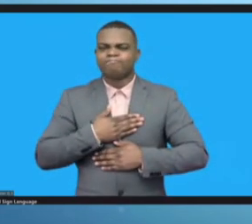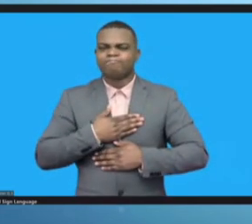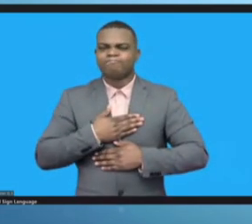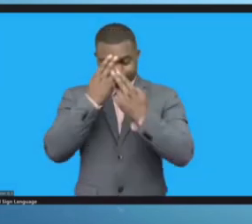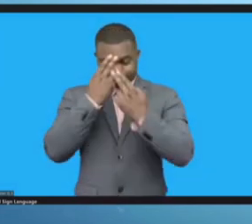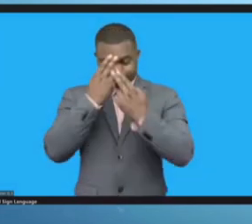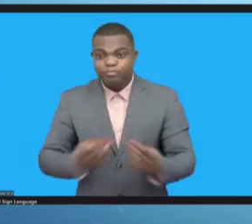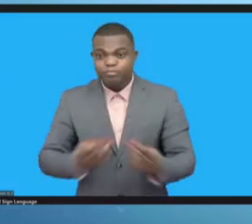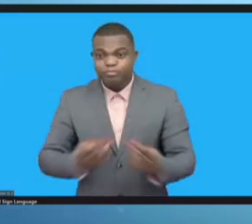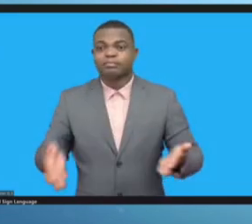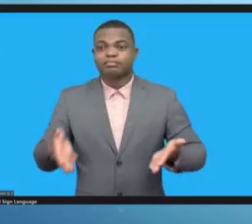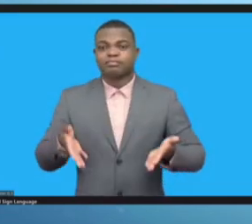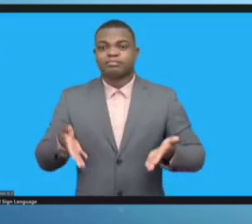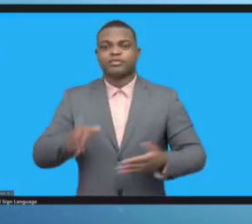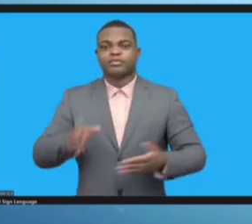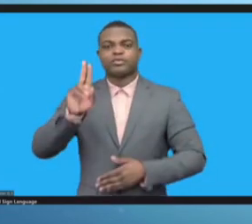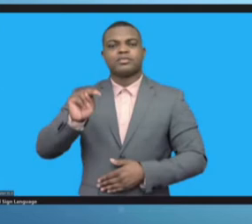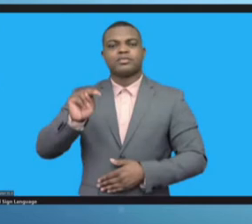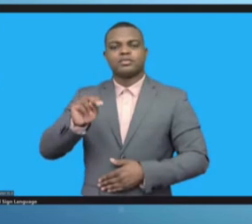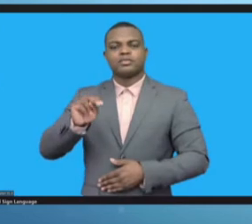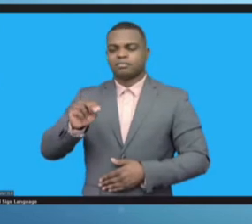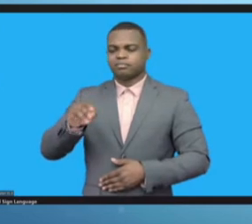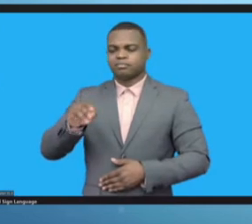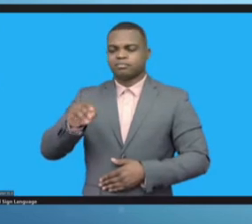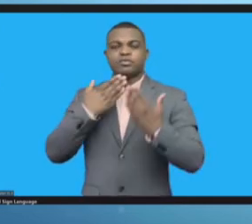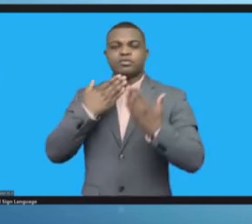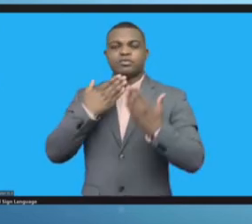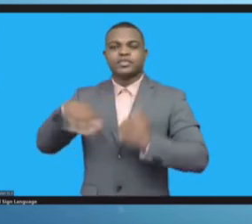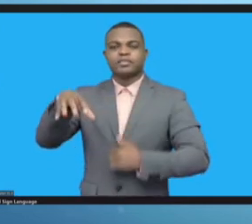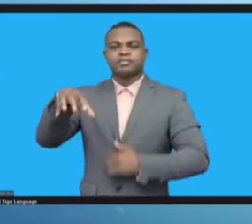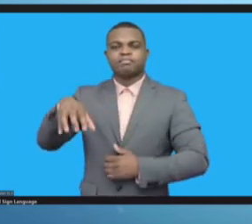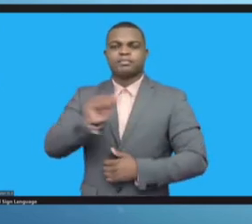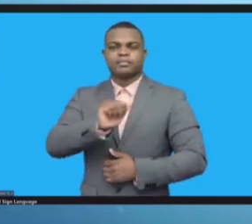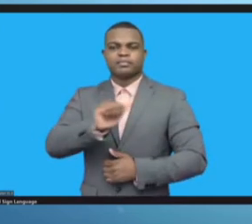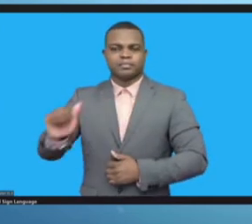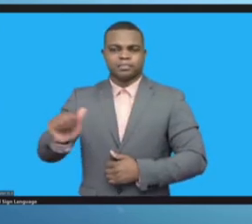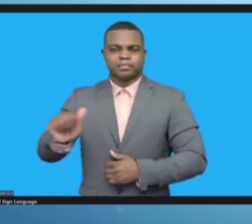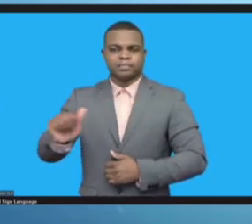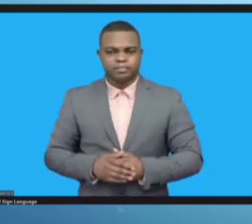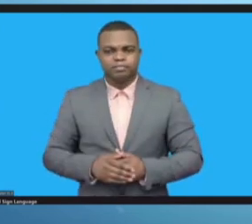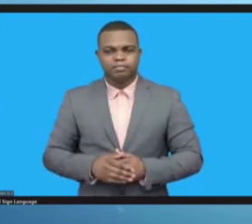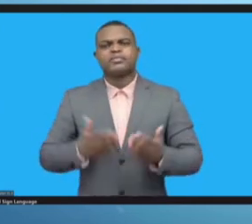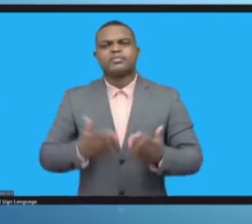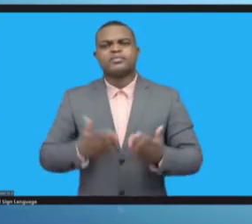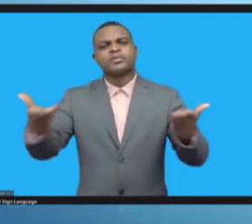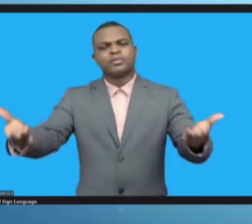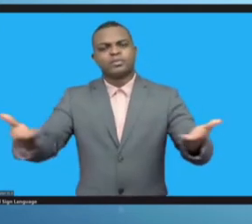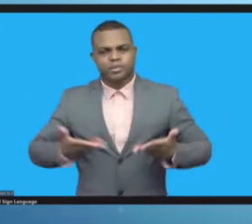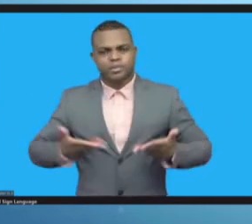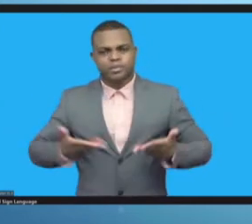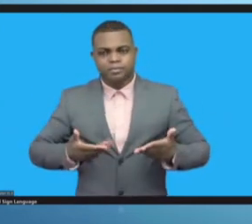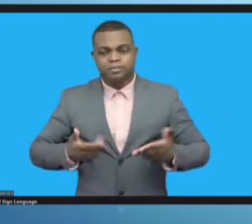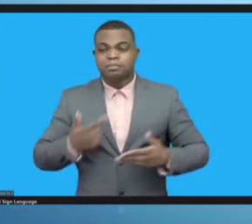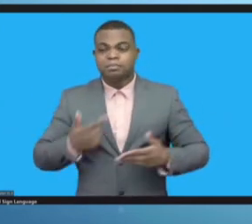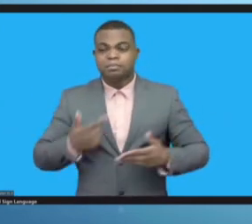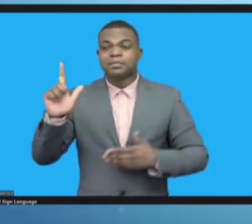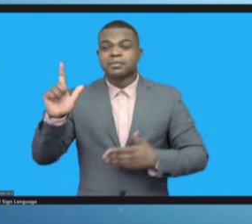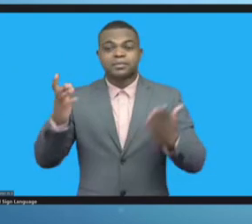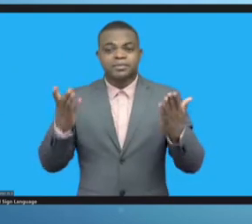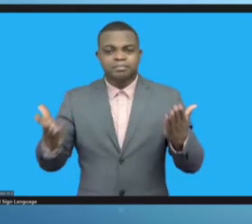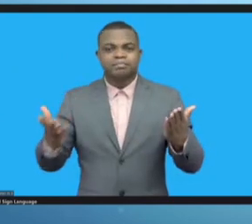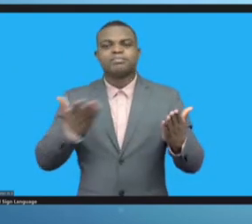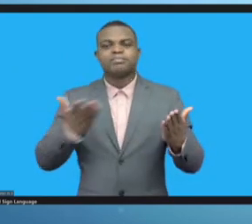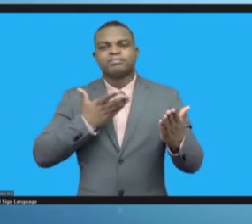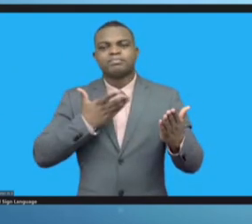remercier Son Excellence le Dr. Abiy Ahmed, Premier ministre de la République démocratique fédérale d'Éthiopie, ainsi que le gouvernement et le peuple éthiopien pour